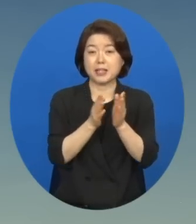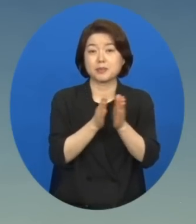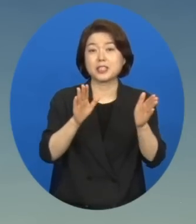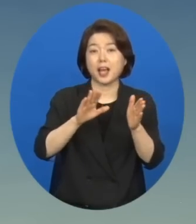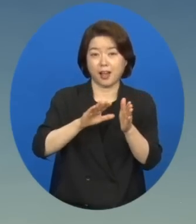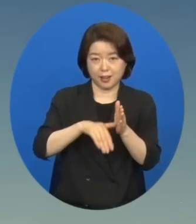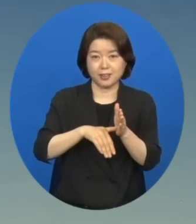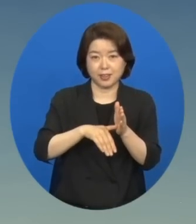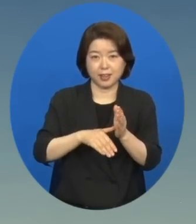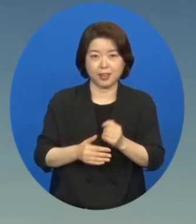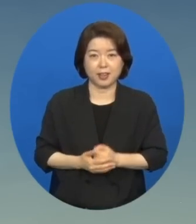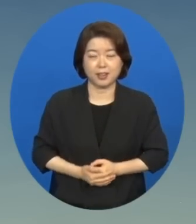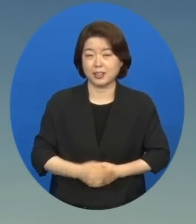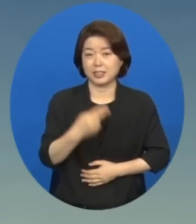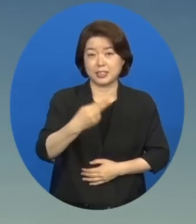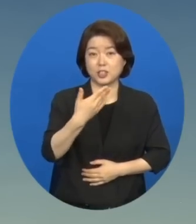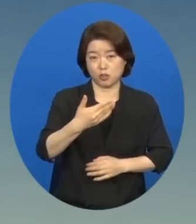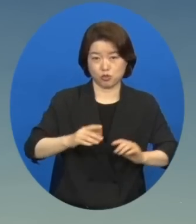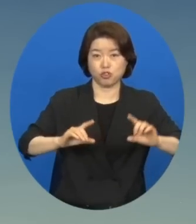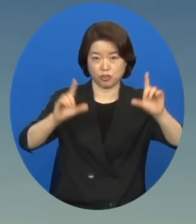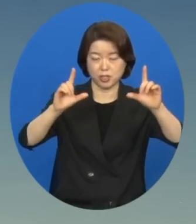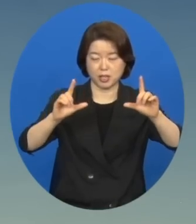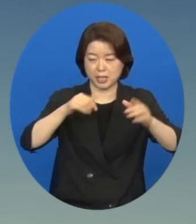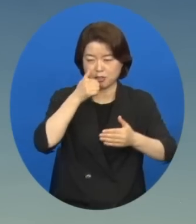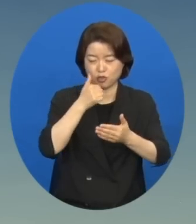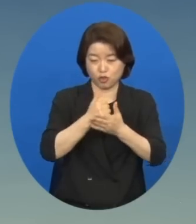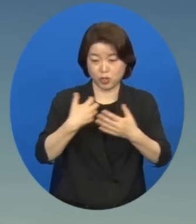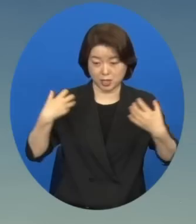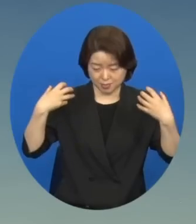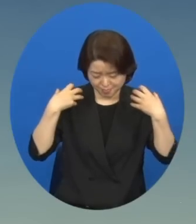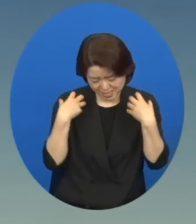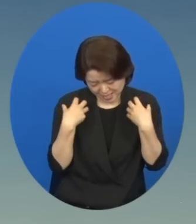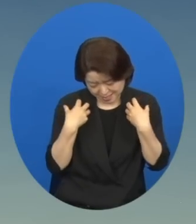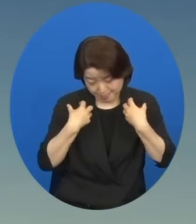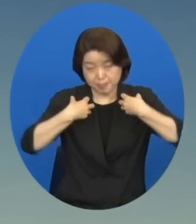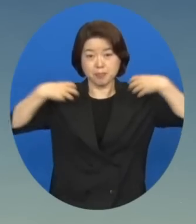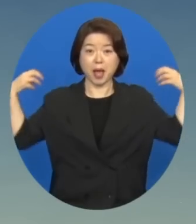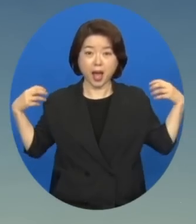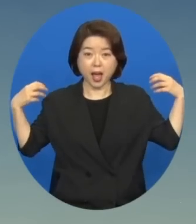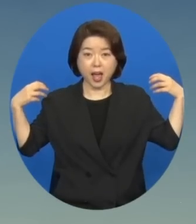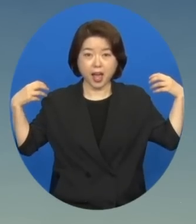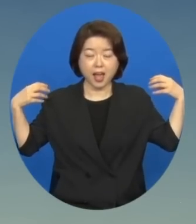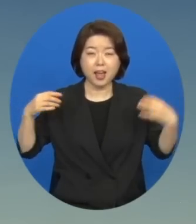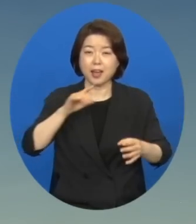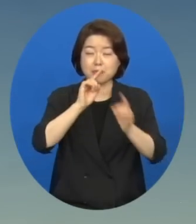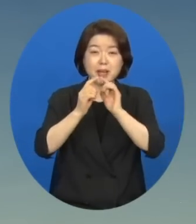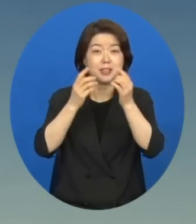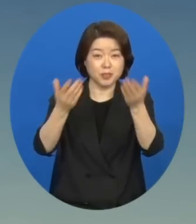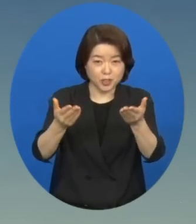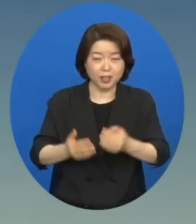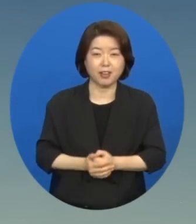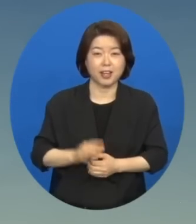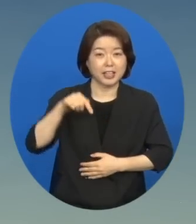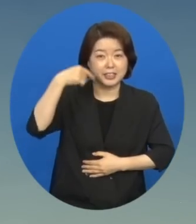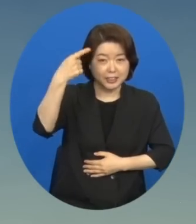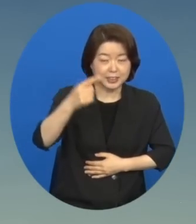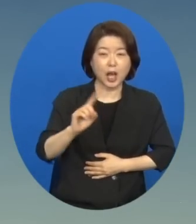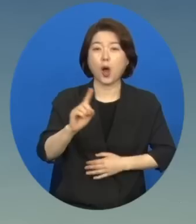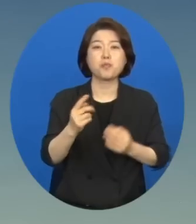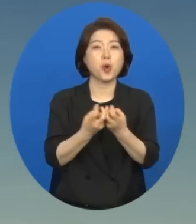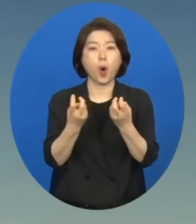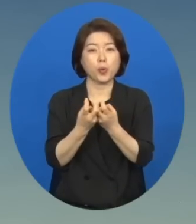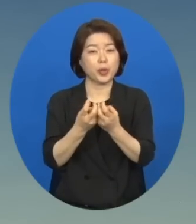시작하면서 2009년에 죄의 멍에가 꺾였다 이렇게 말씀을 드렸는데 그 이후로 어떻게